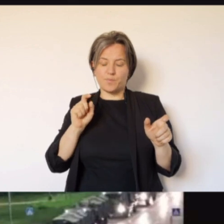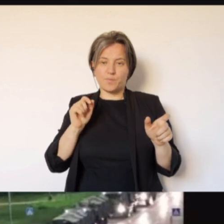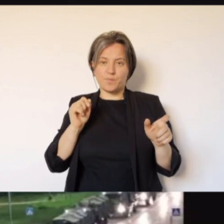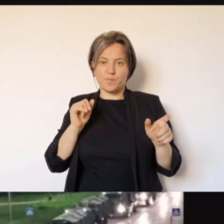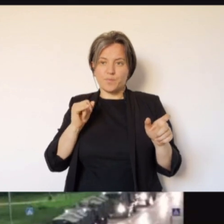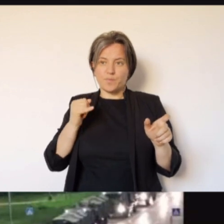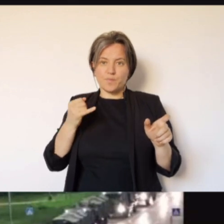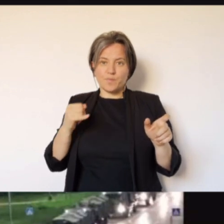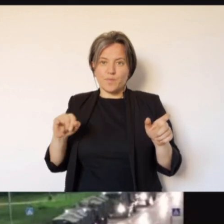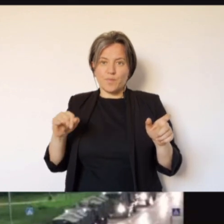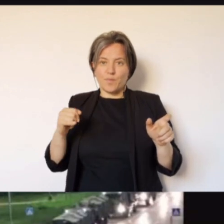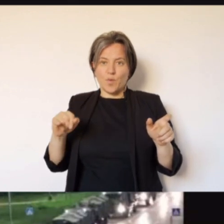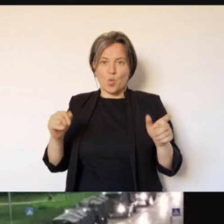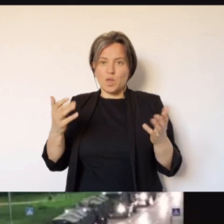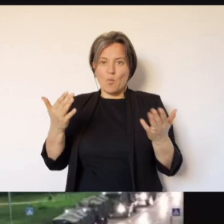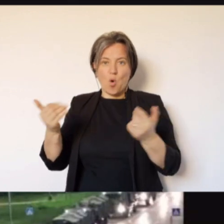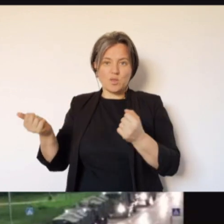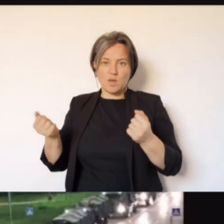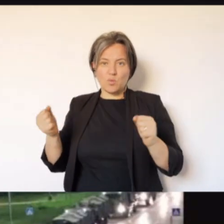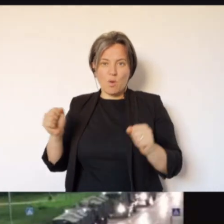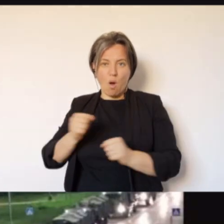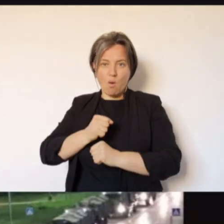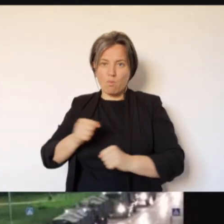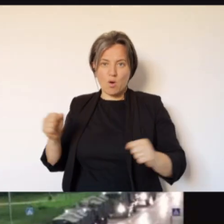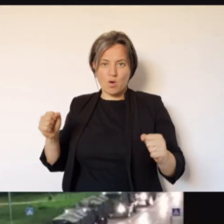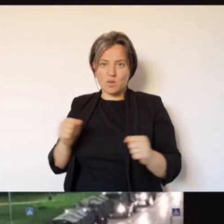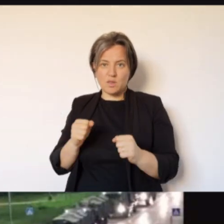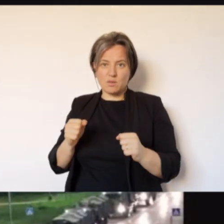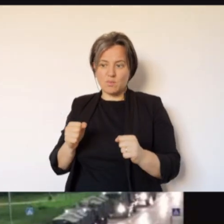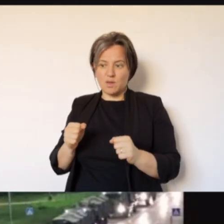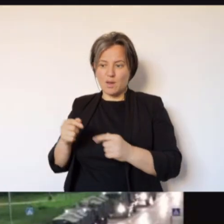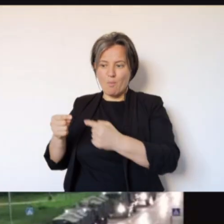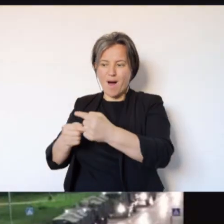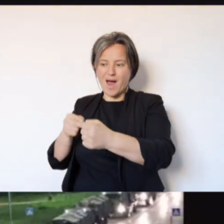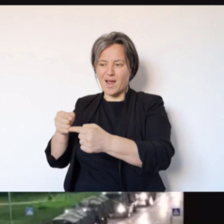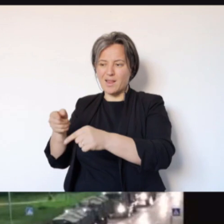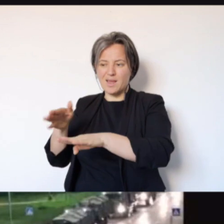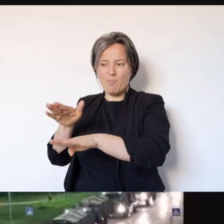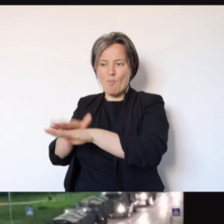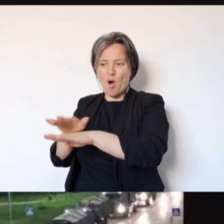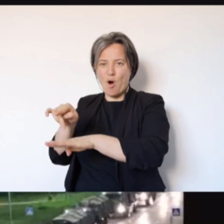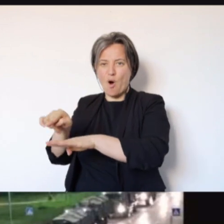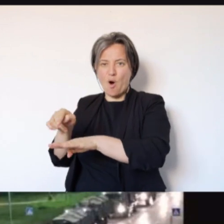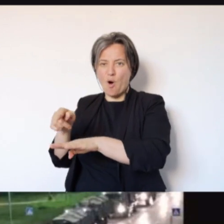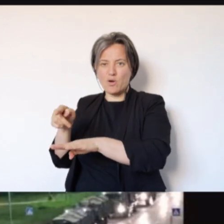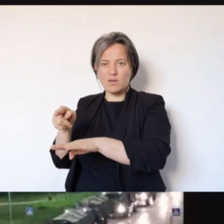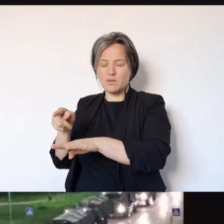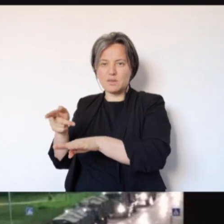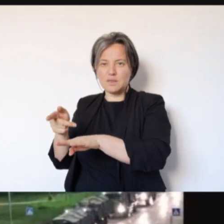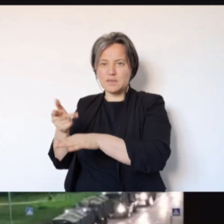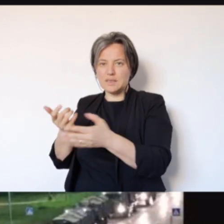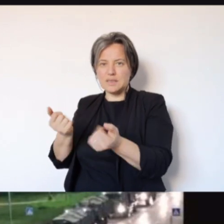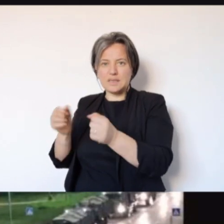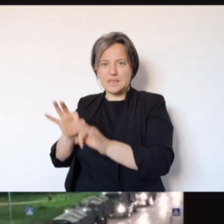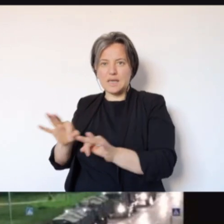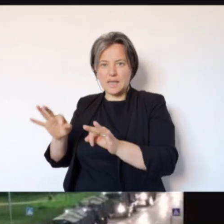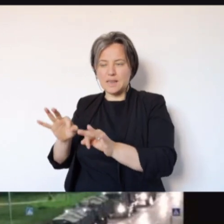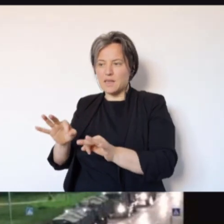hanno potuto salutare i parenti che sono morti, non hanno